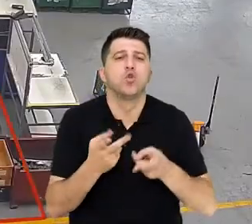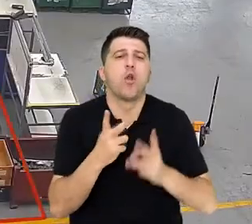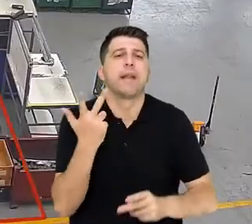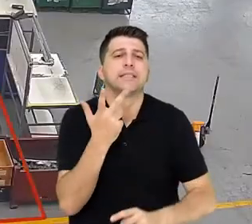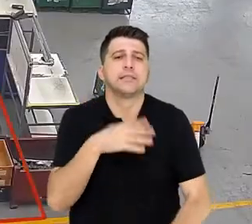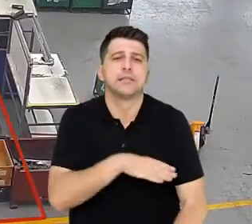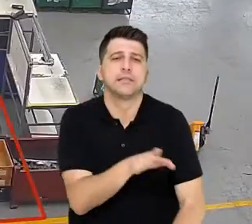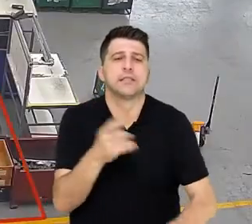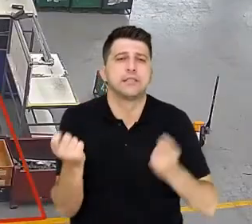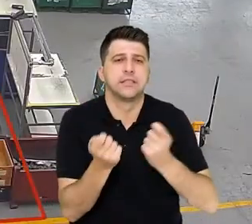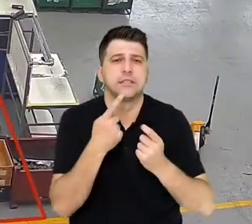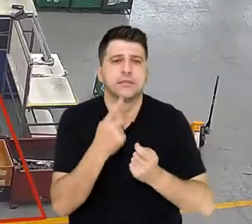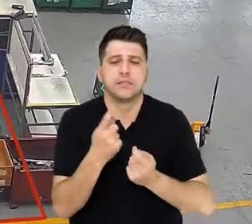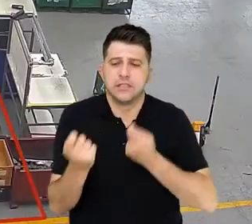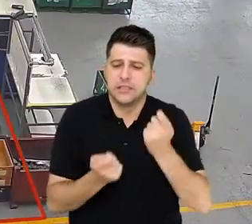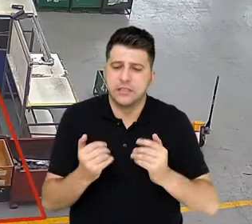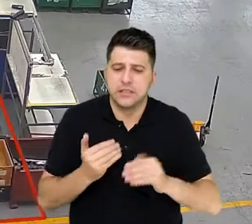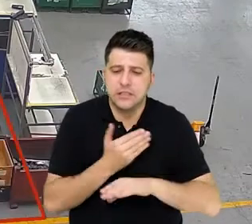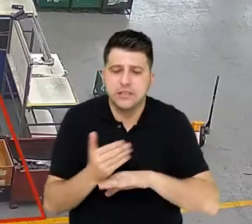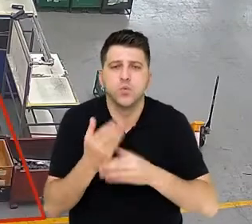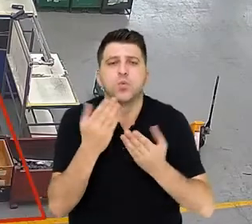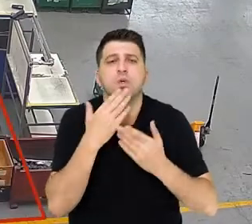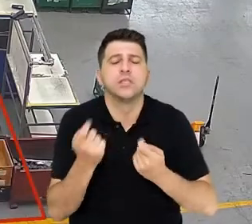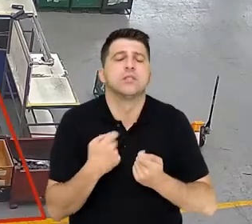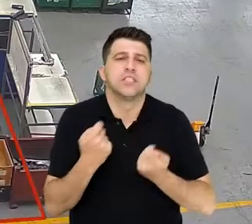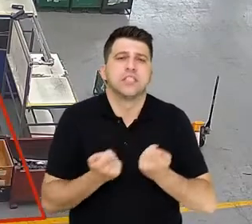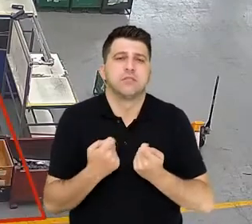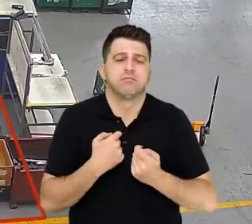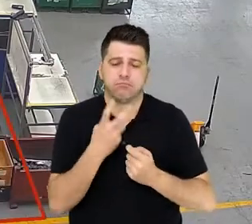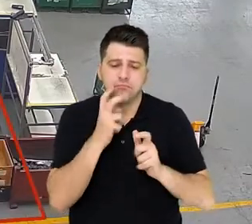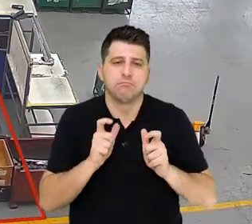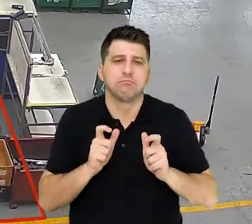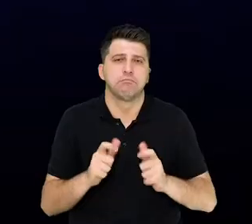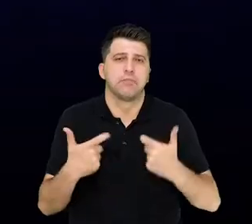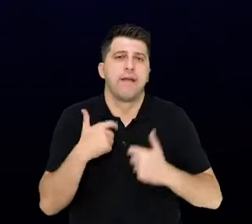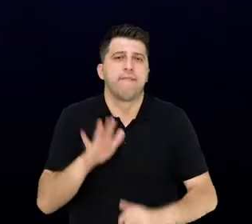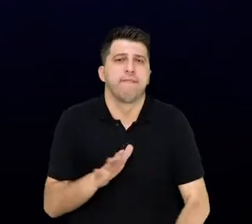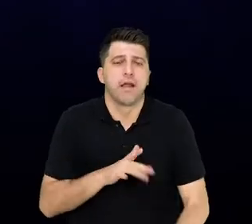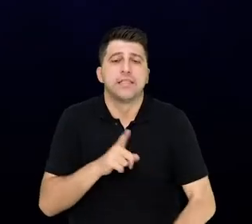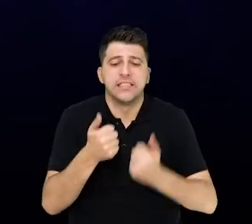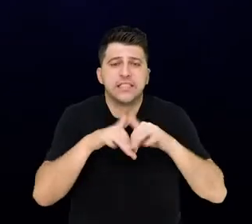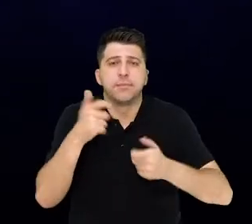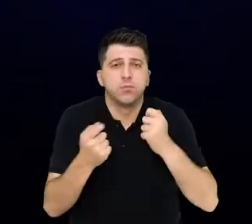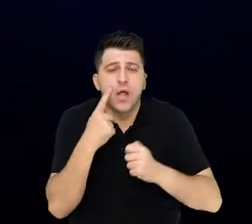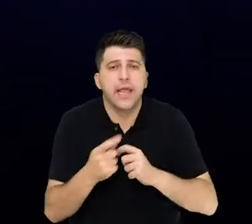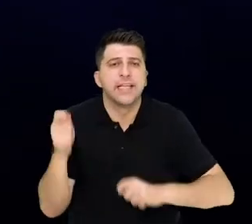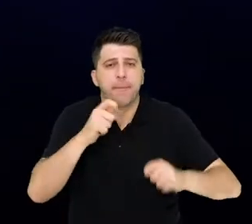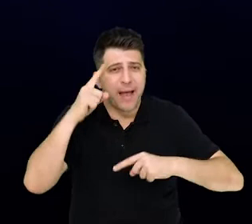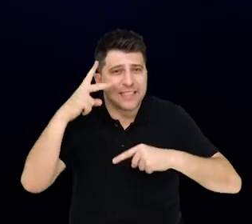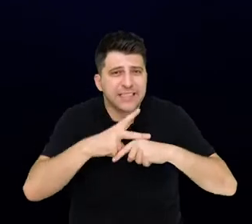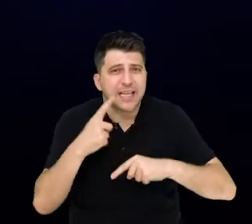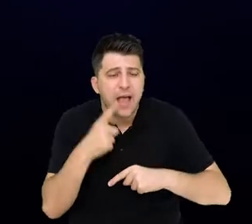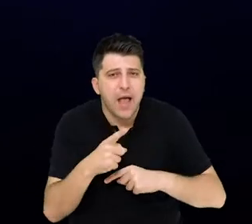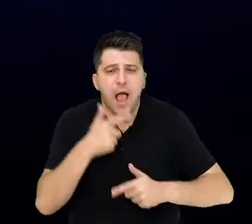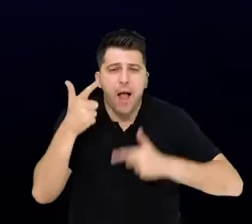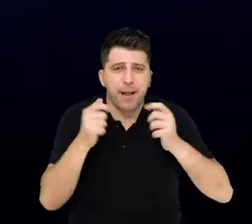normal hızlarda çalışarak operasyonu aksatmadan iş emniyetini sağlayacak bir sistemi devreye aldı. Sistemin çalışma şekli, yapay zeka ile